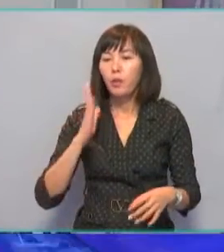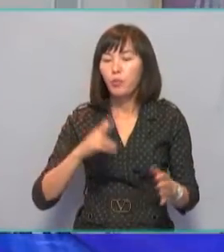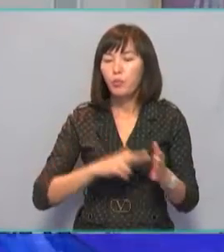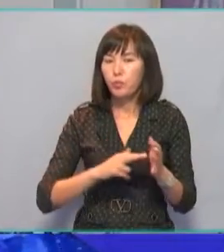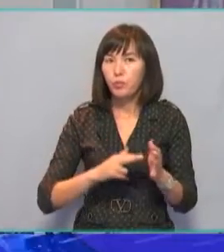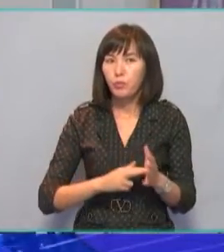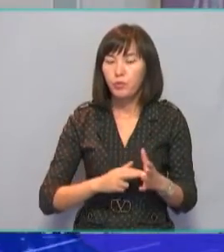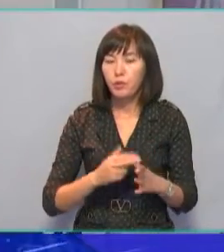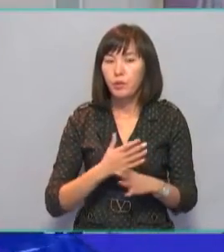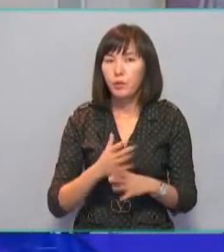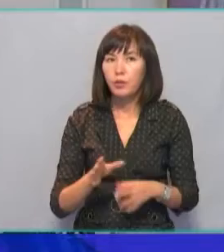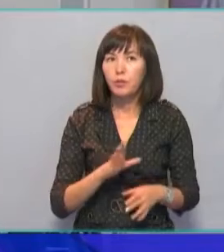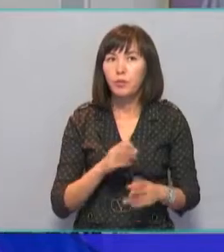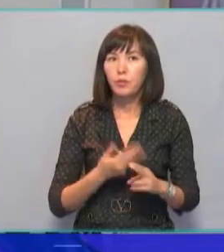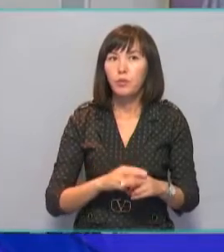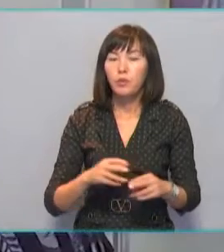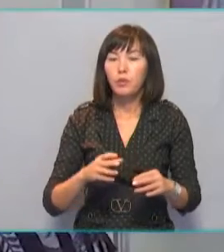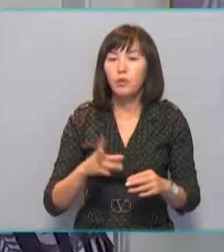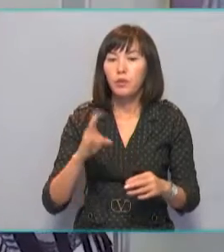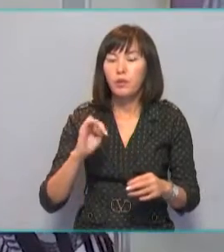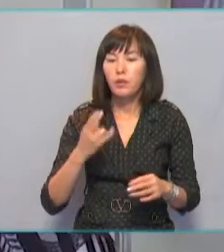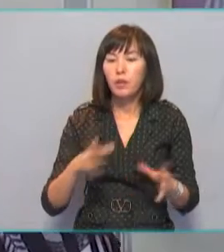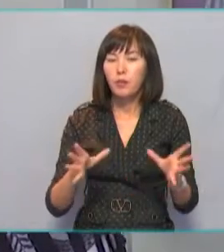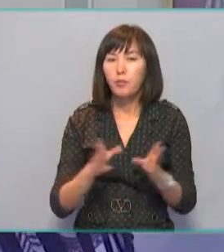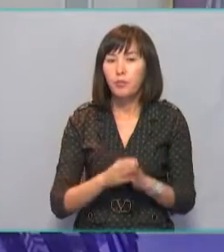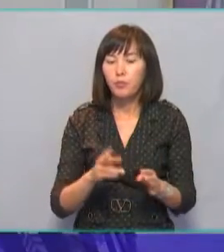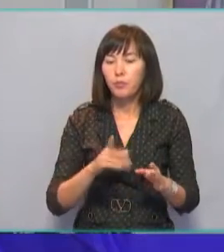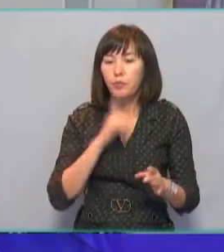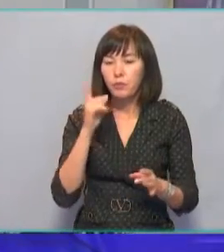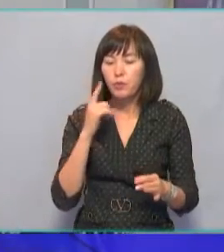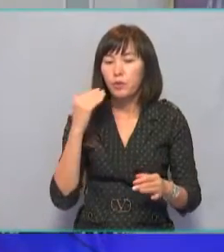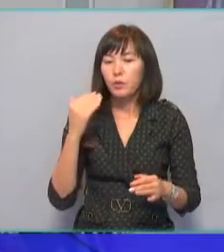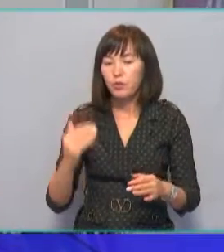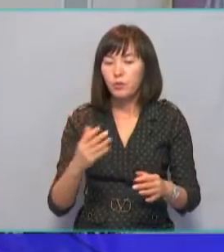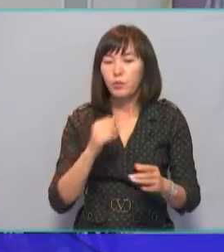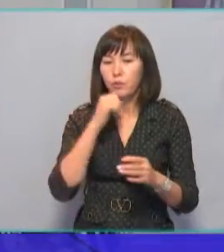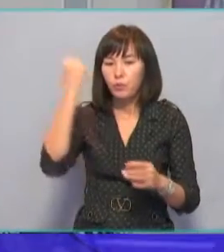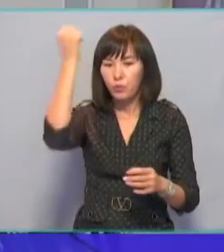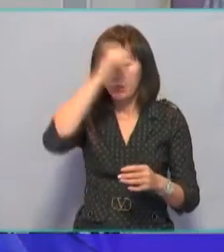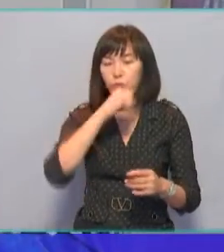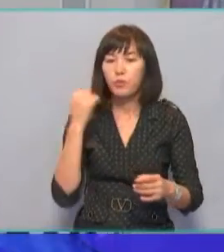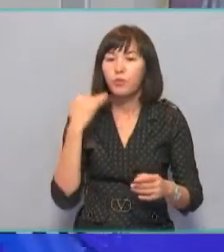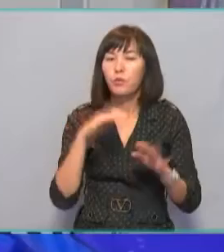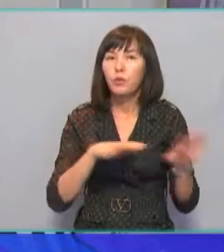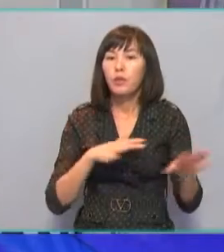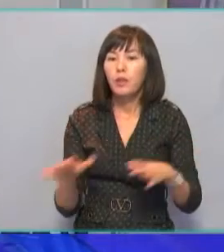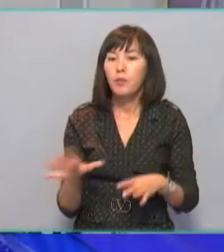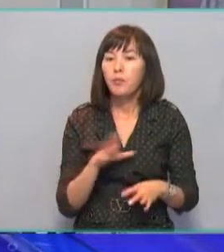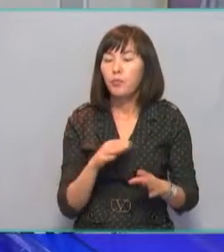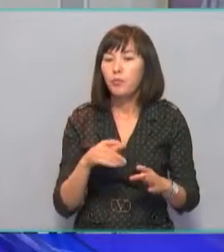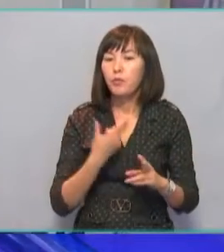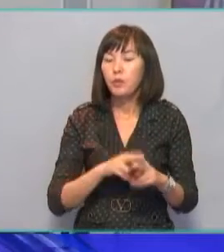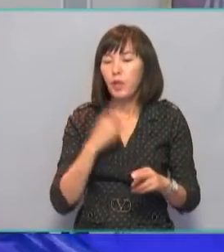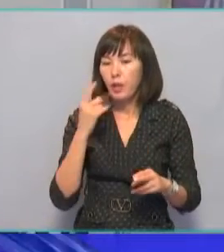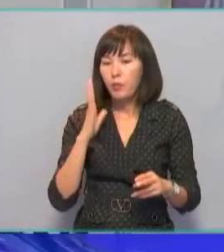жылғы жоспарларымызбен бөлістік. Түрік этномәдени бірлестігінің жастар қанаты өткен жылы көптеген шаралар өткізді.